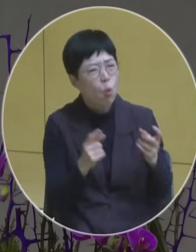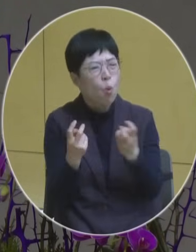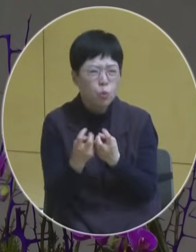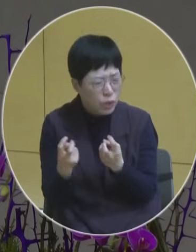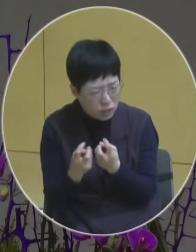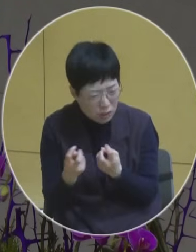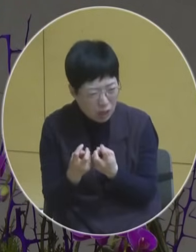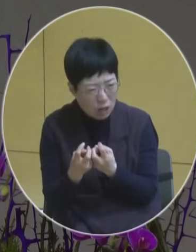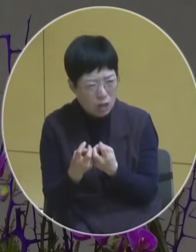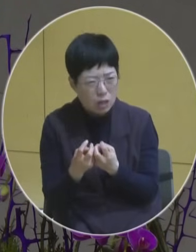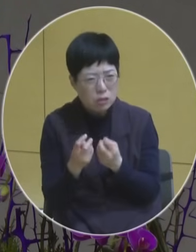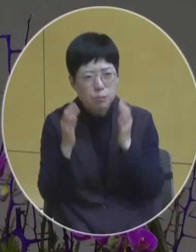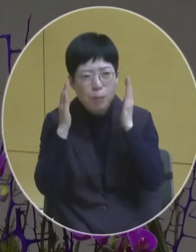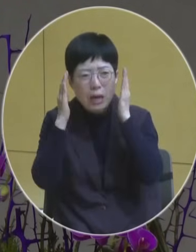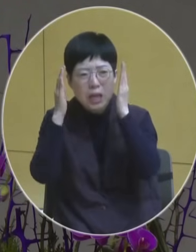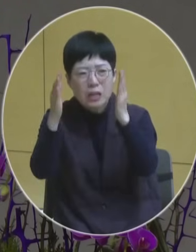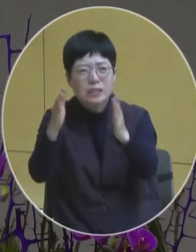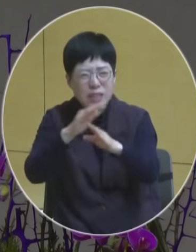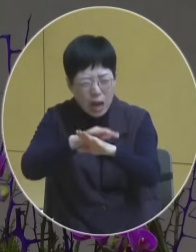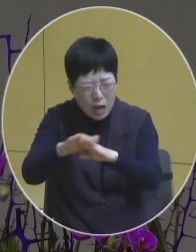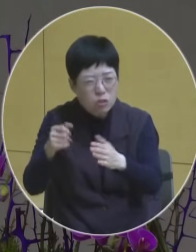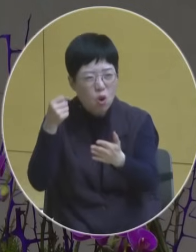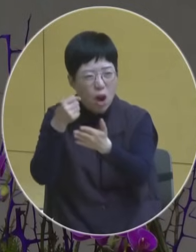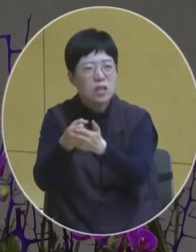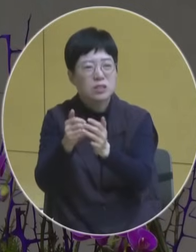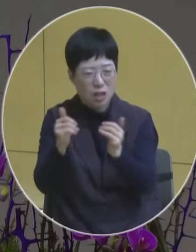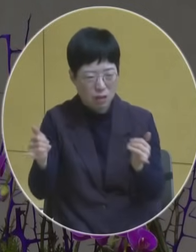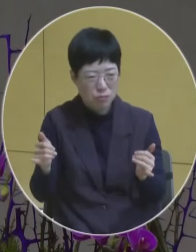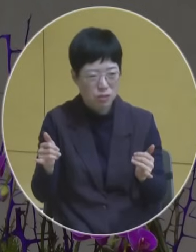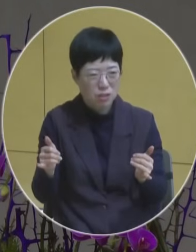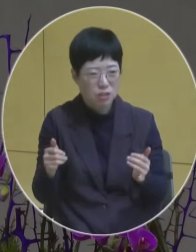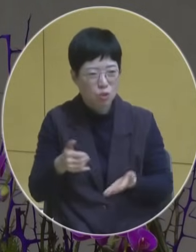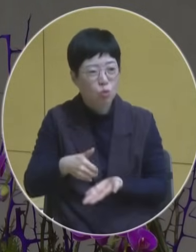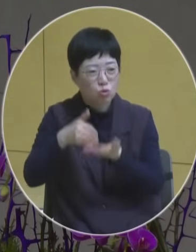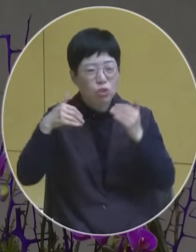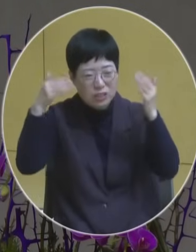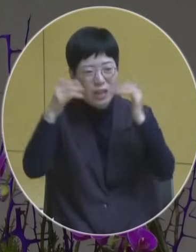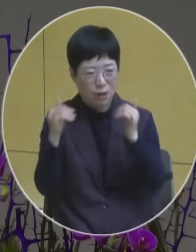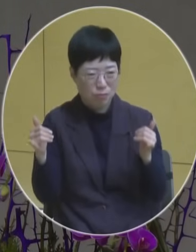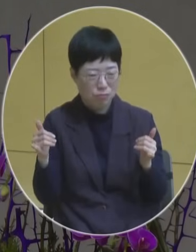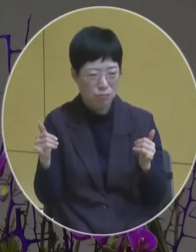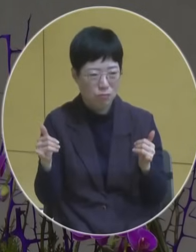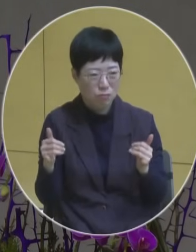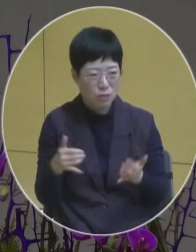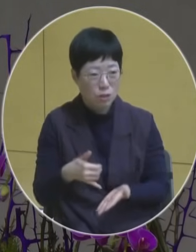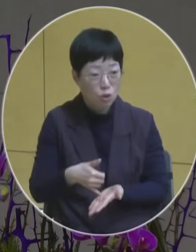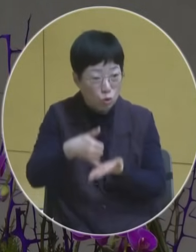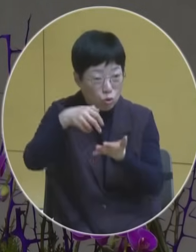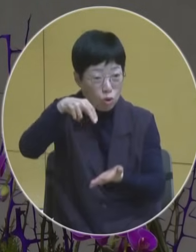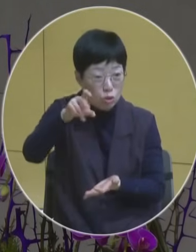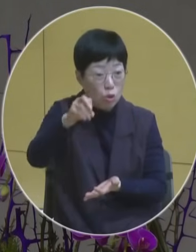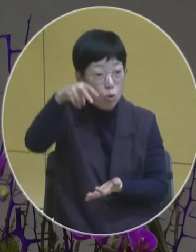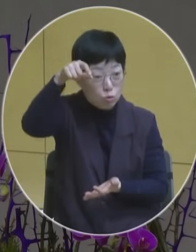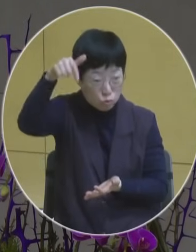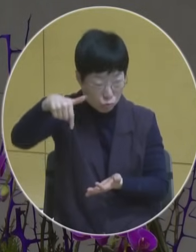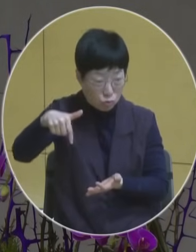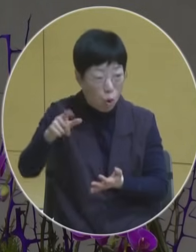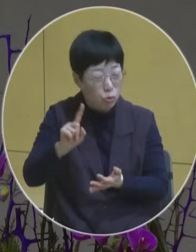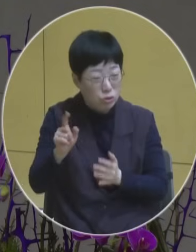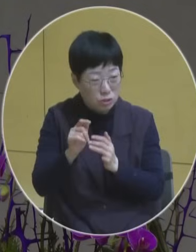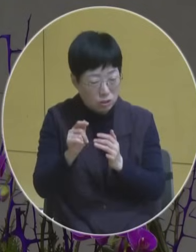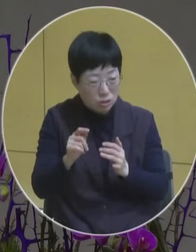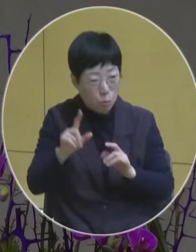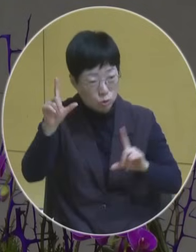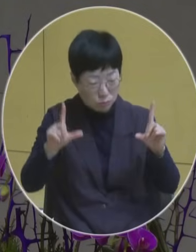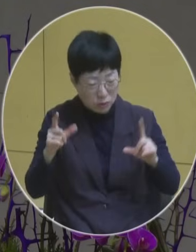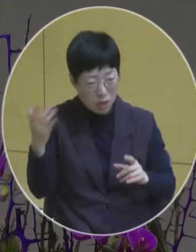삶을 잘 방향을 정하는 사람이 성숙한 사람이 특징이에요. 그런데 이 성숙은 어디서부터 이루어지는가? 바로